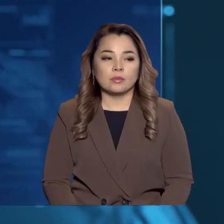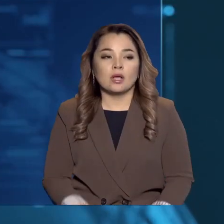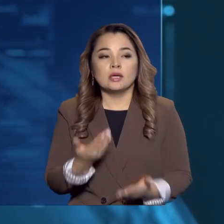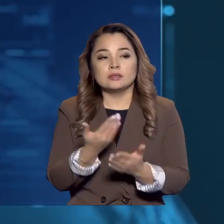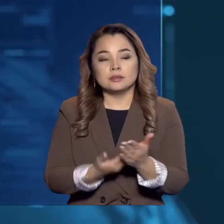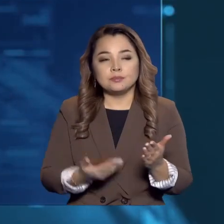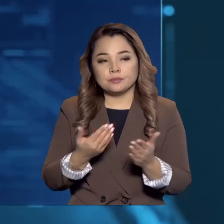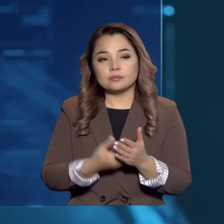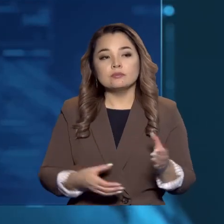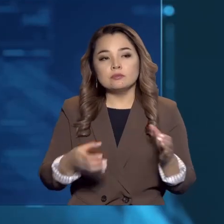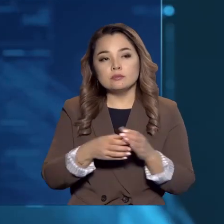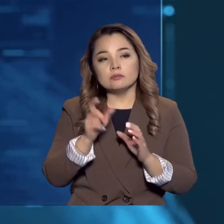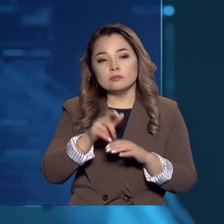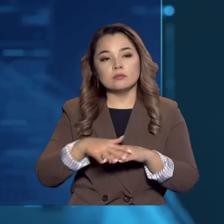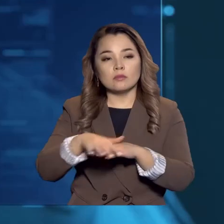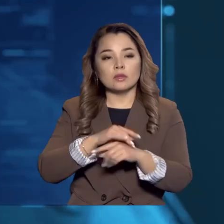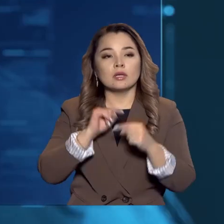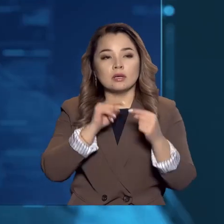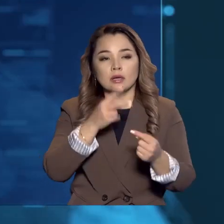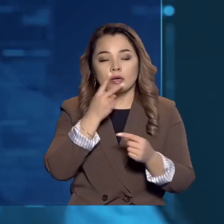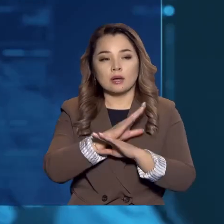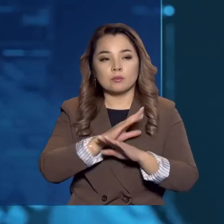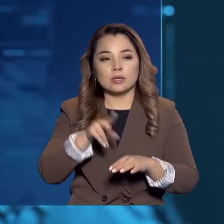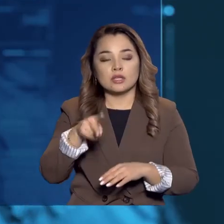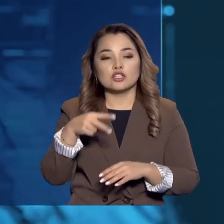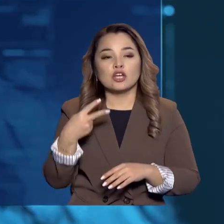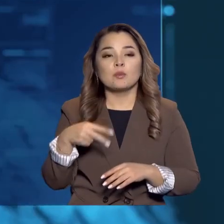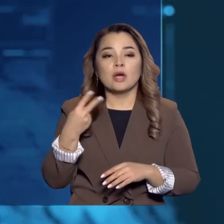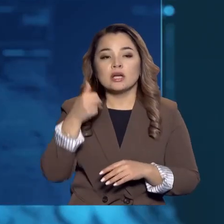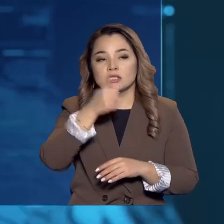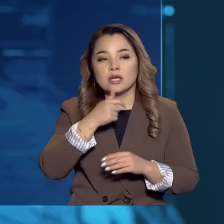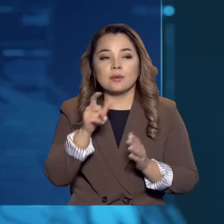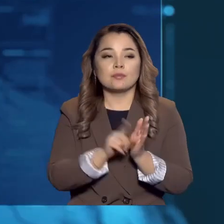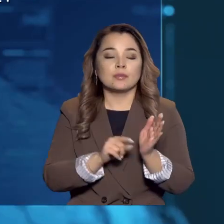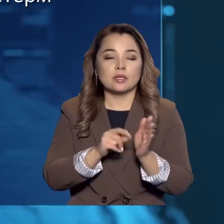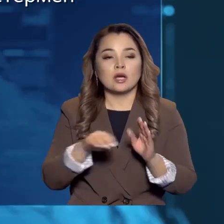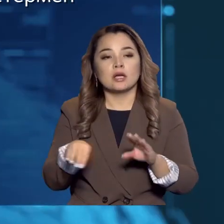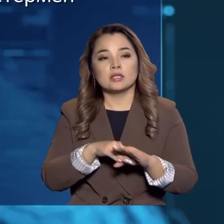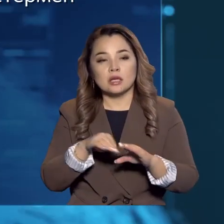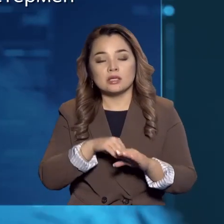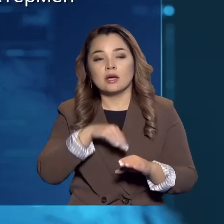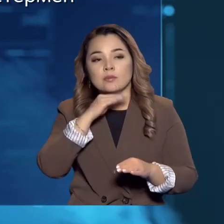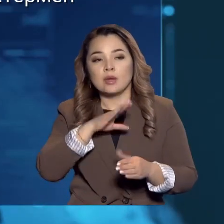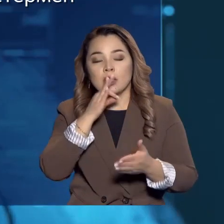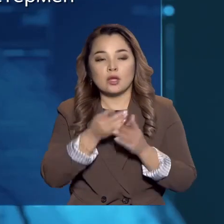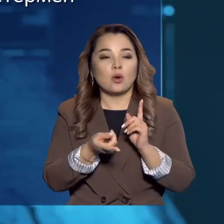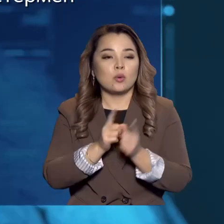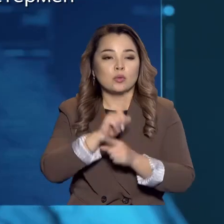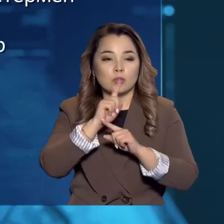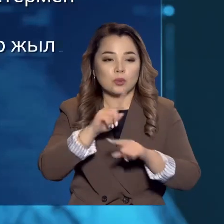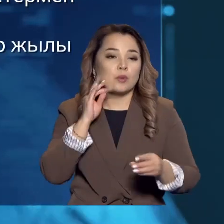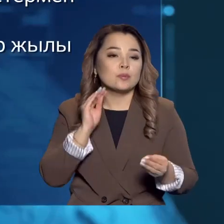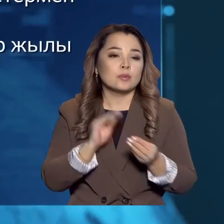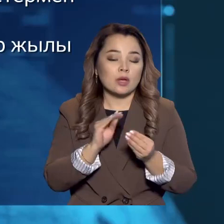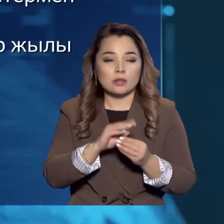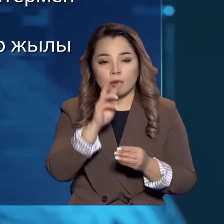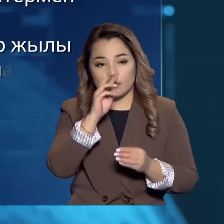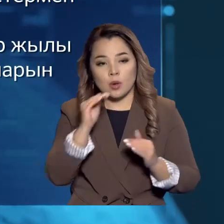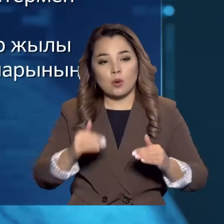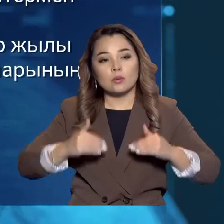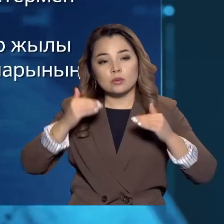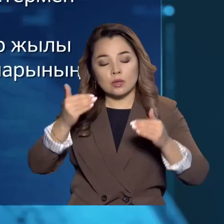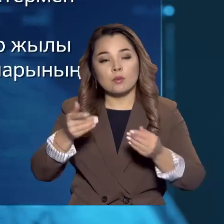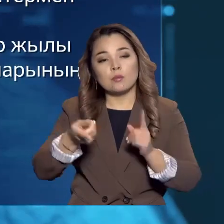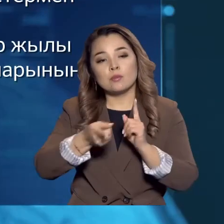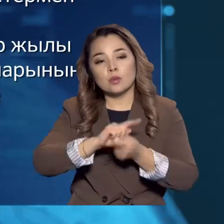Сарапшылар мен халықтың наразылығына қарамастан 2022 жылға арналған зейнетақы жинағының жеткілікті шегі өзгермейді. Ол жалақының өсуімен, болып